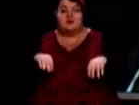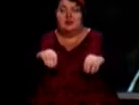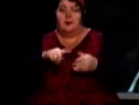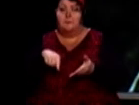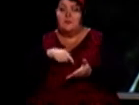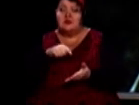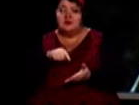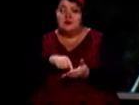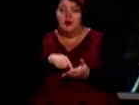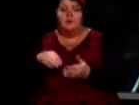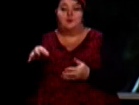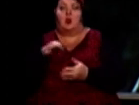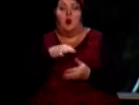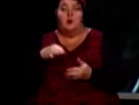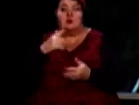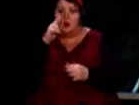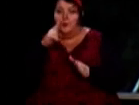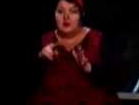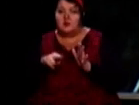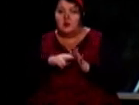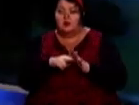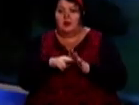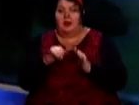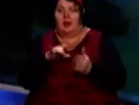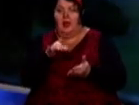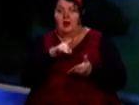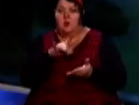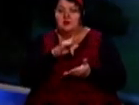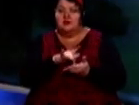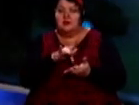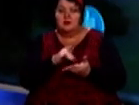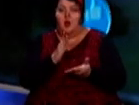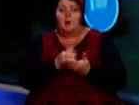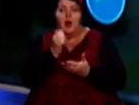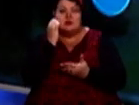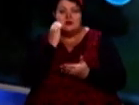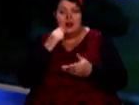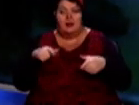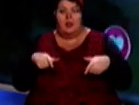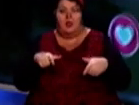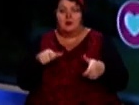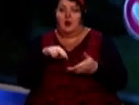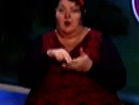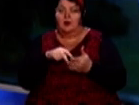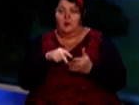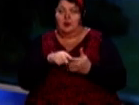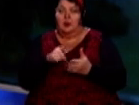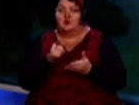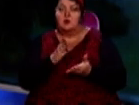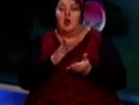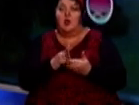міста обласного підпорядкування у нас і районні центри мають старі генеральні плани, це правда. Вони